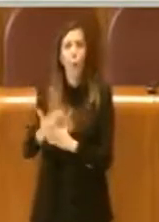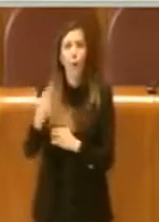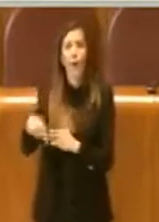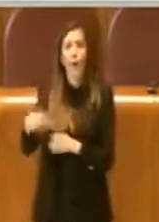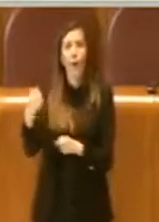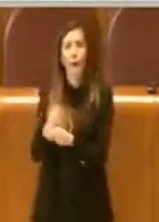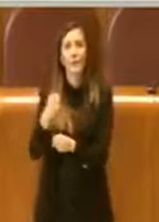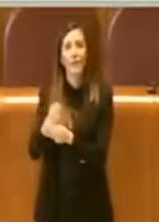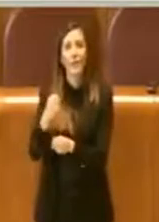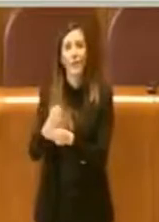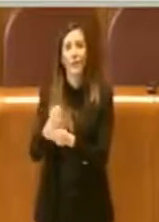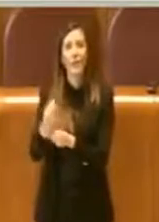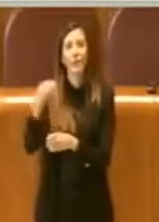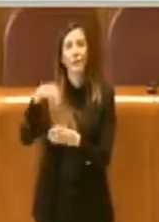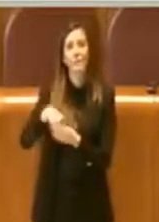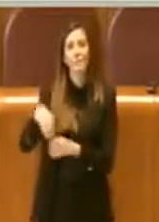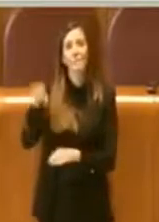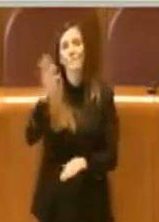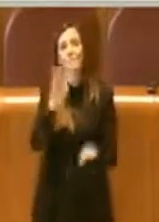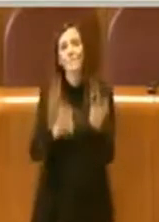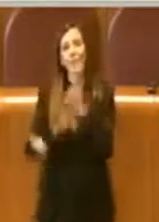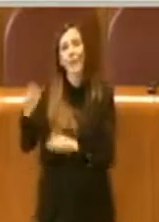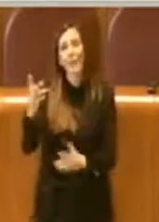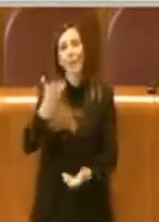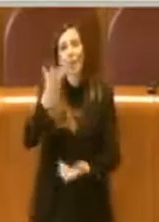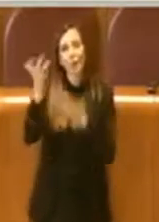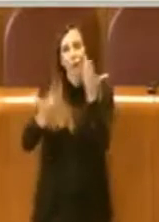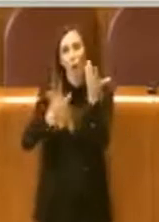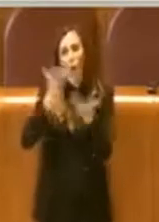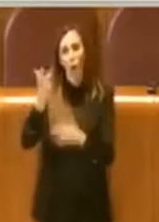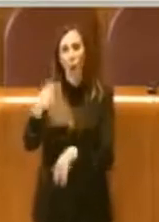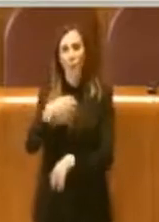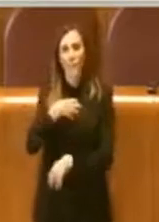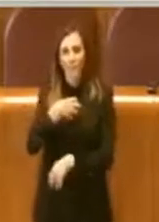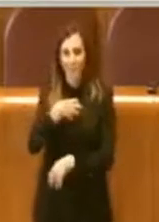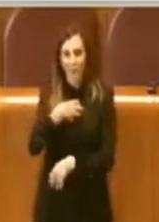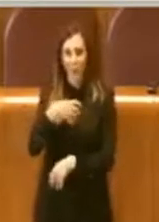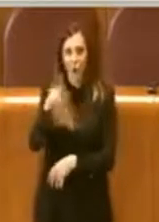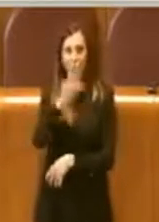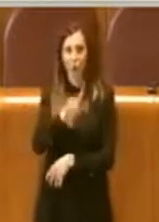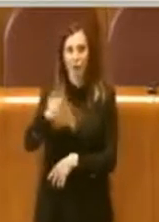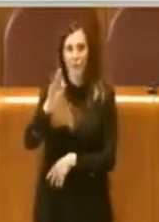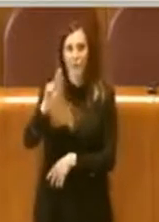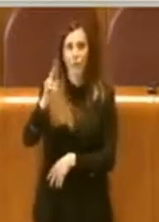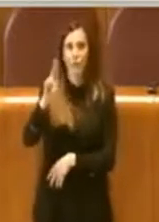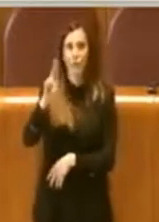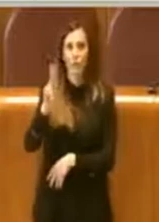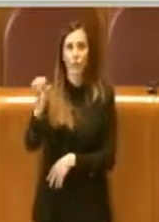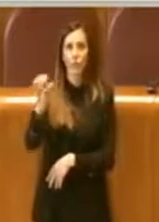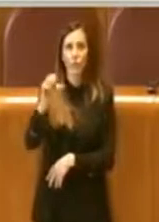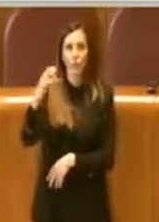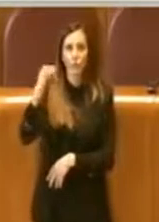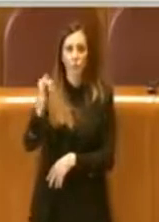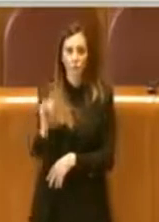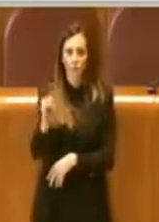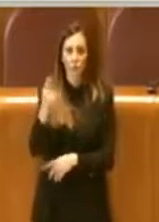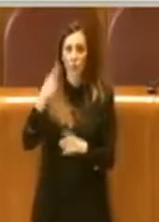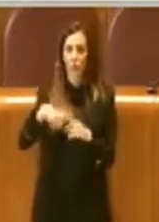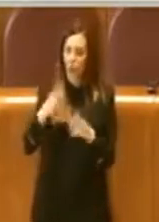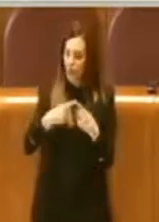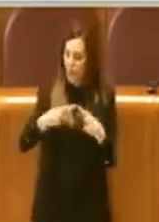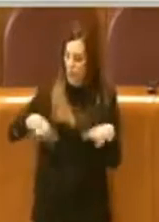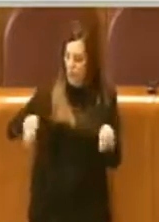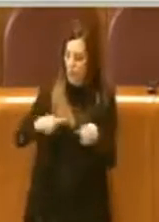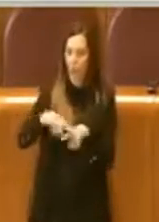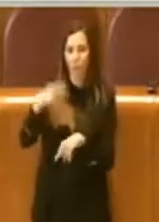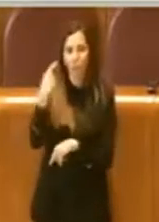Teatro dell'Opera, l'assessore qui presente alla cultura, Lorenza Fruci, e tutto l'Aula con il